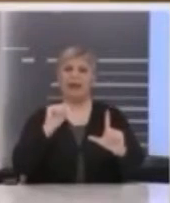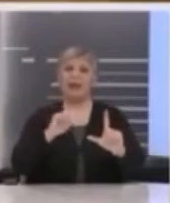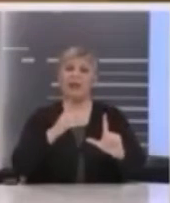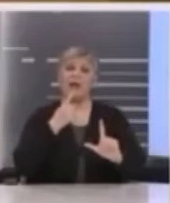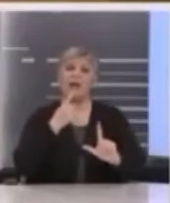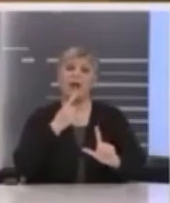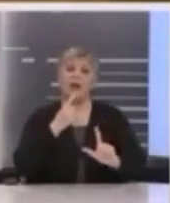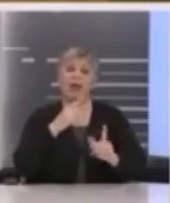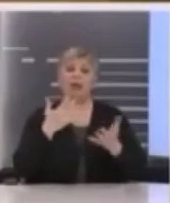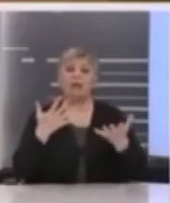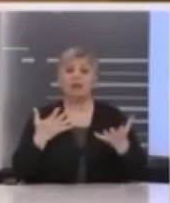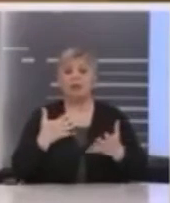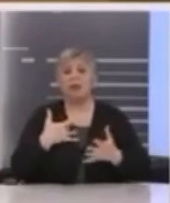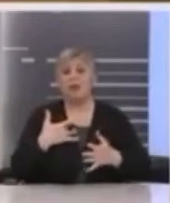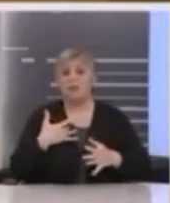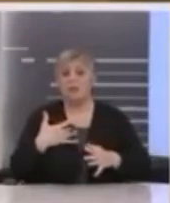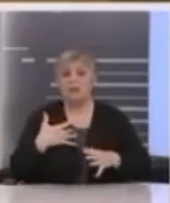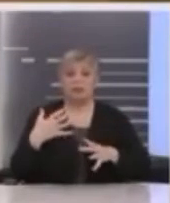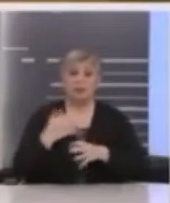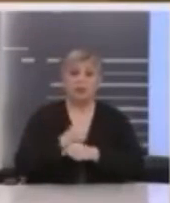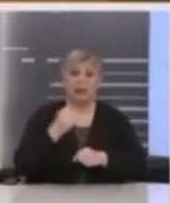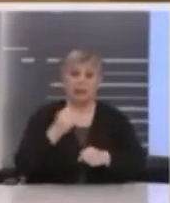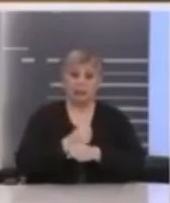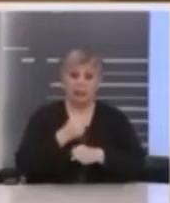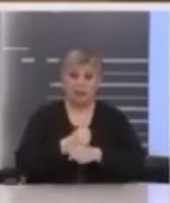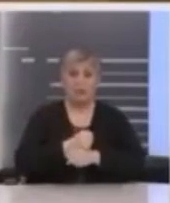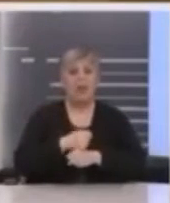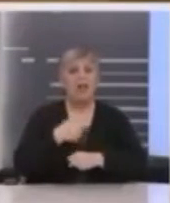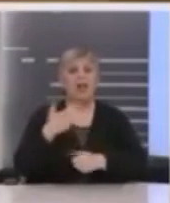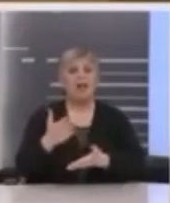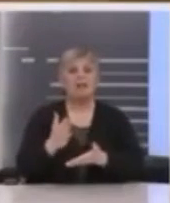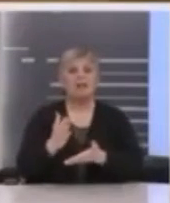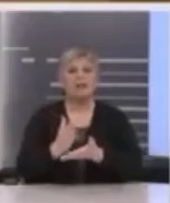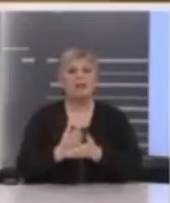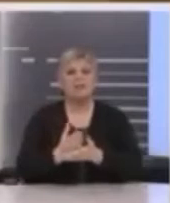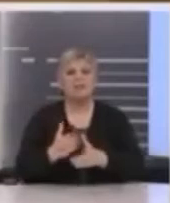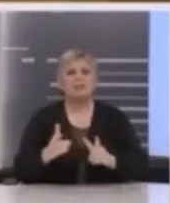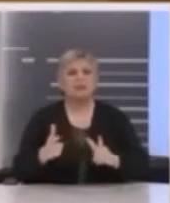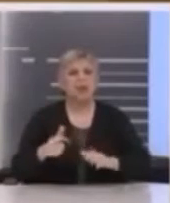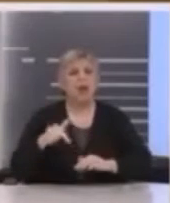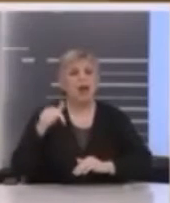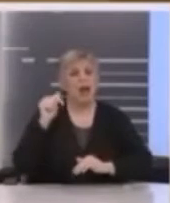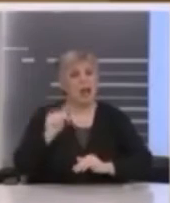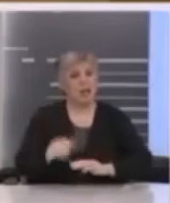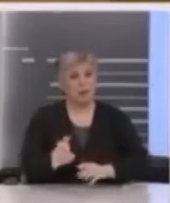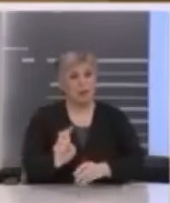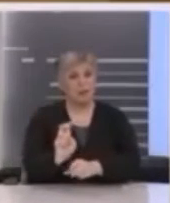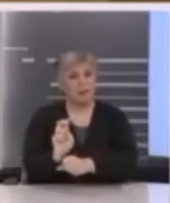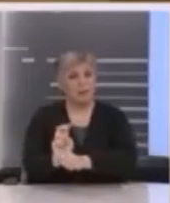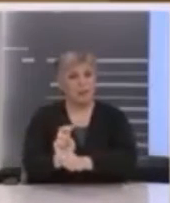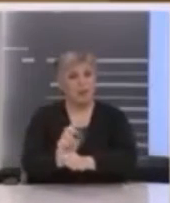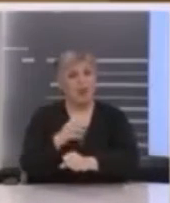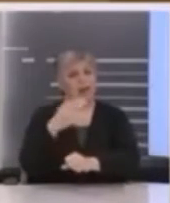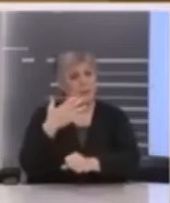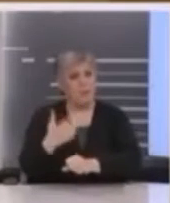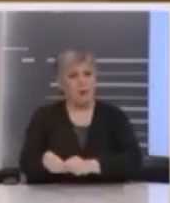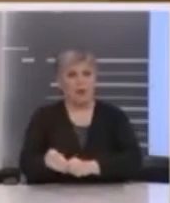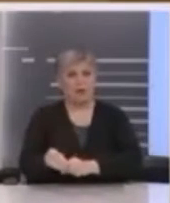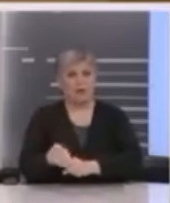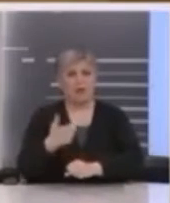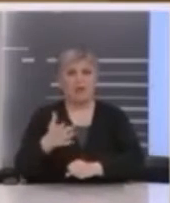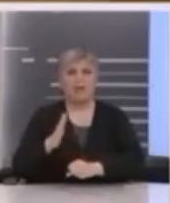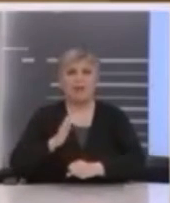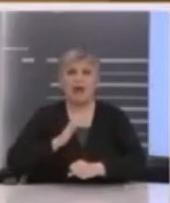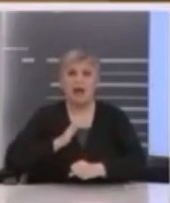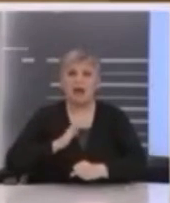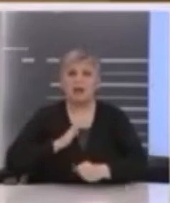δήθεν παίρνουμε από τους μικρομεσαίους, από τα κατάλοιπα της μεσαίας τάξης,